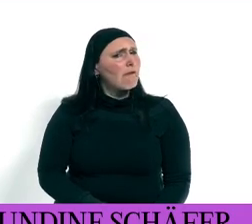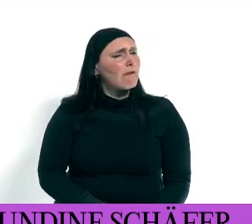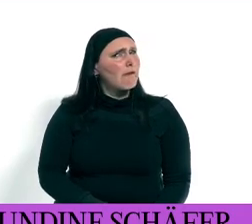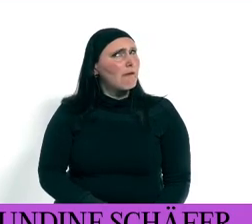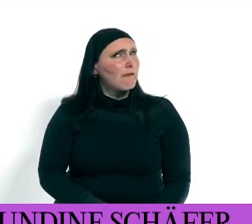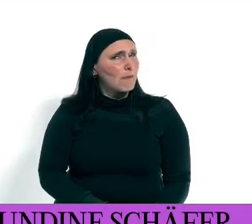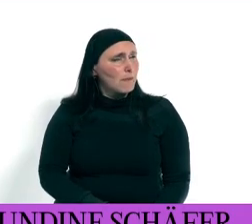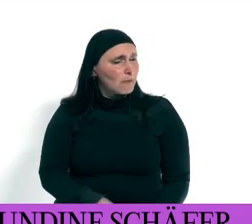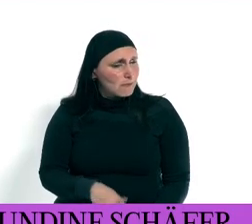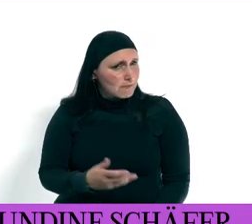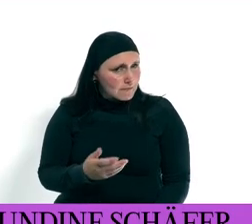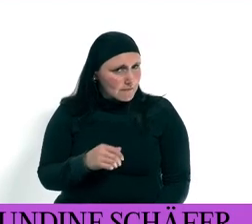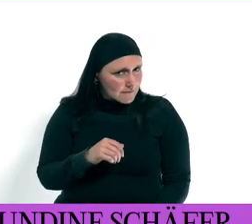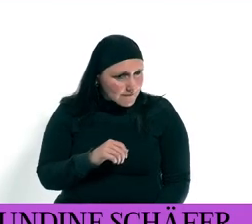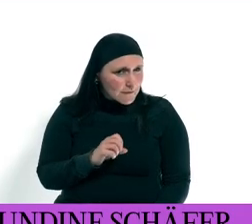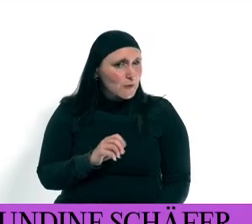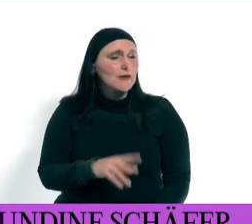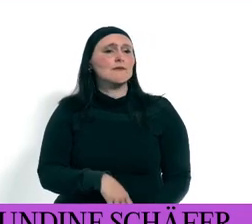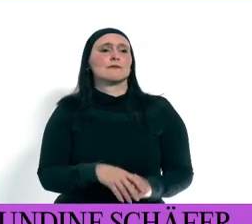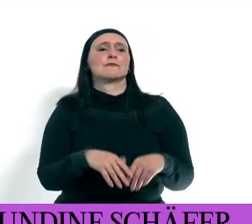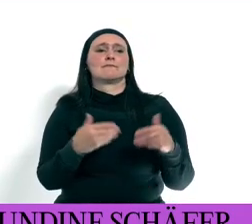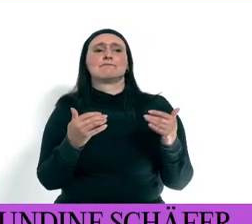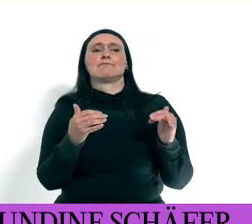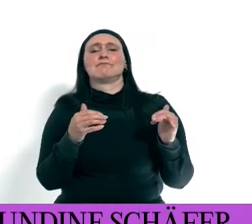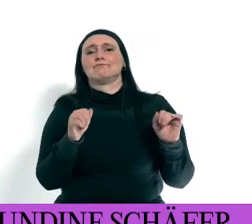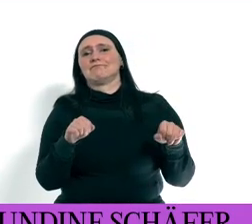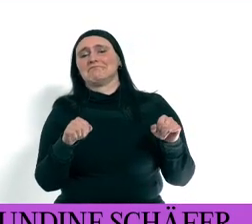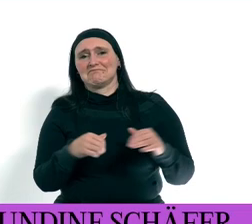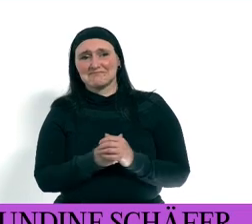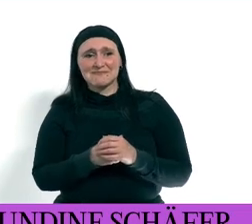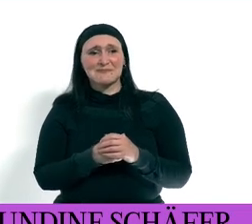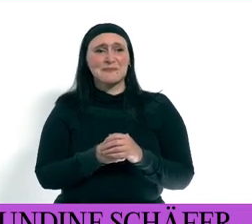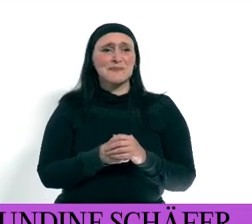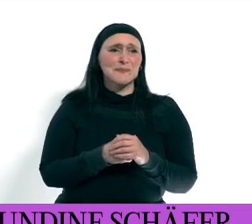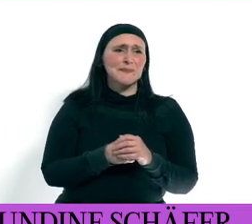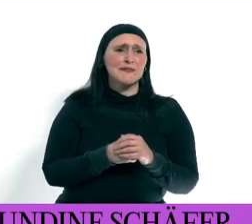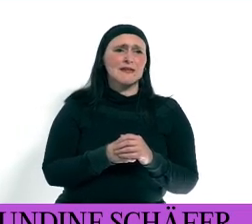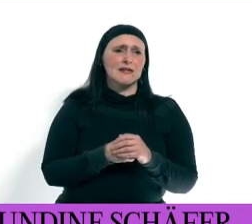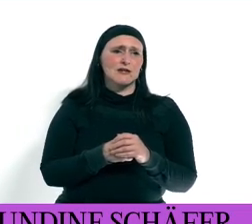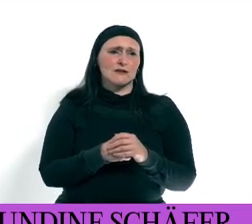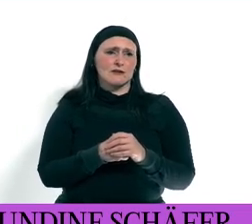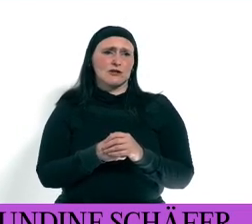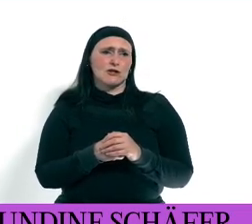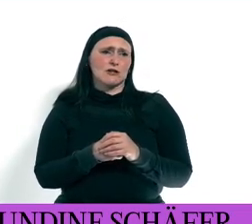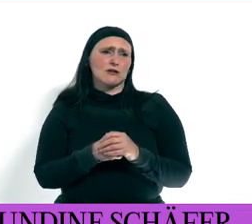on the dot almost, yeah. Ja, fast getroffen, ne? And we are already 20 years old.